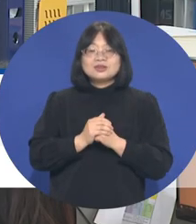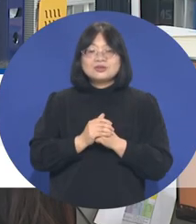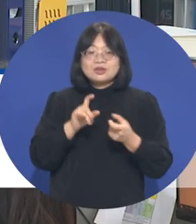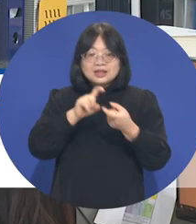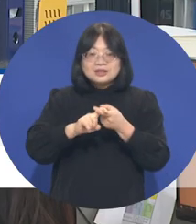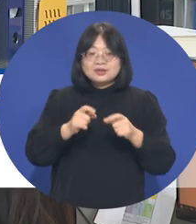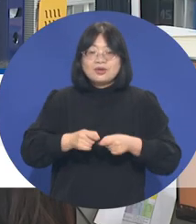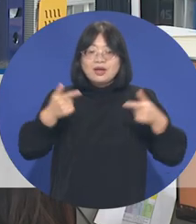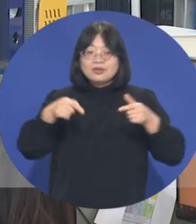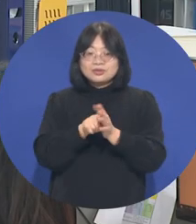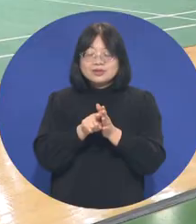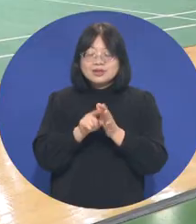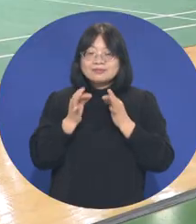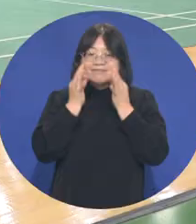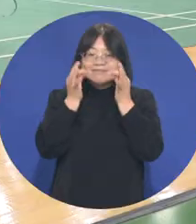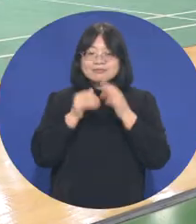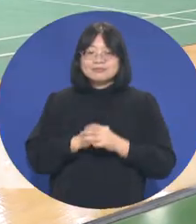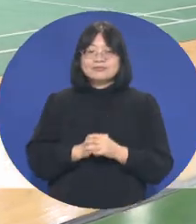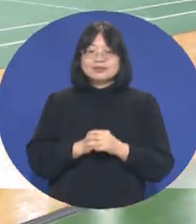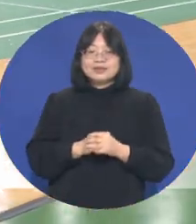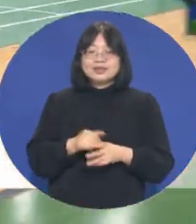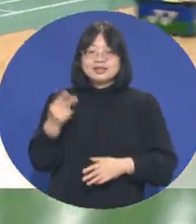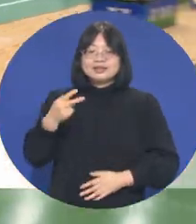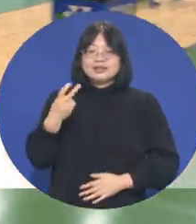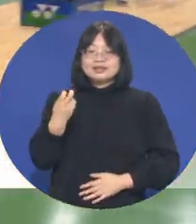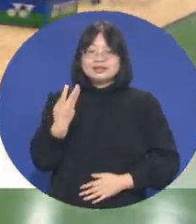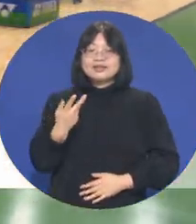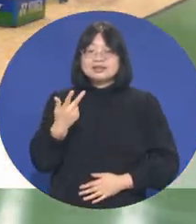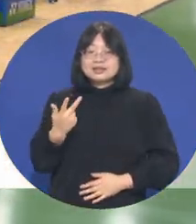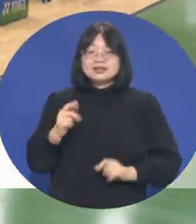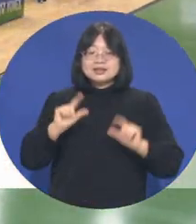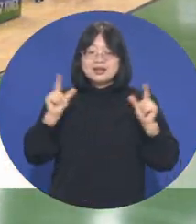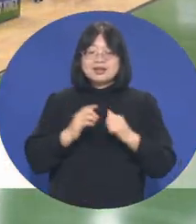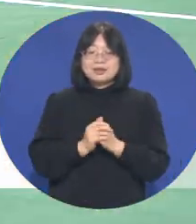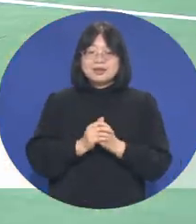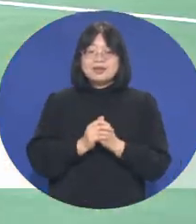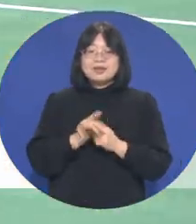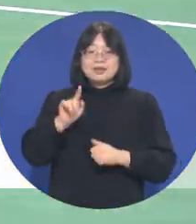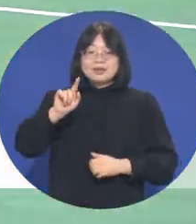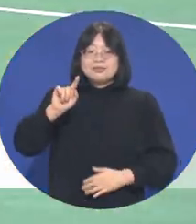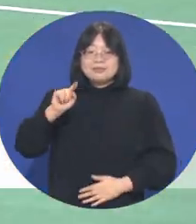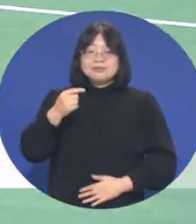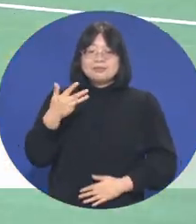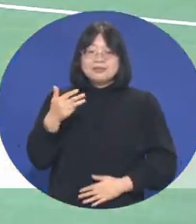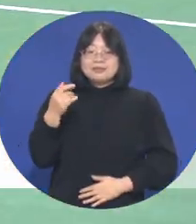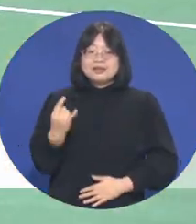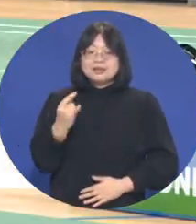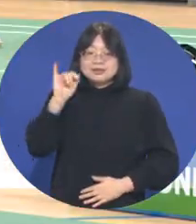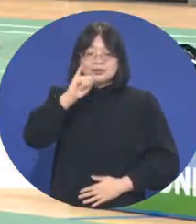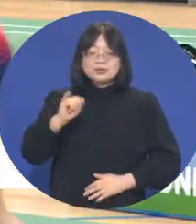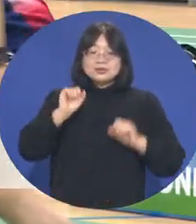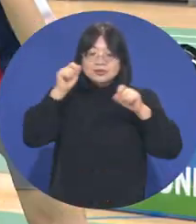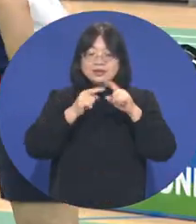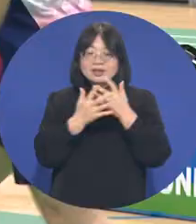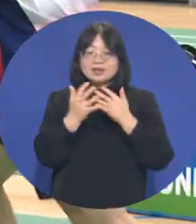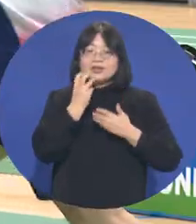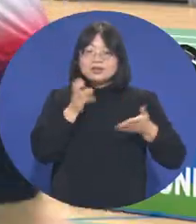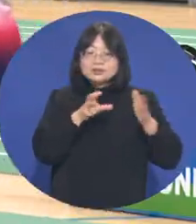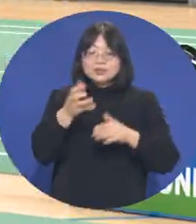위해 최선을 다하겠습니다. 오는 2027년에는 제108회 전국체육대회가 경기도에서